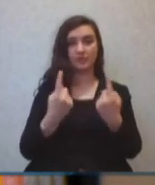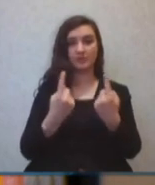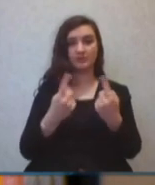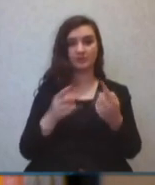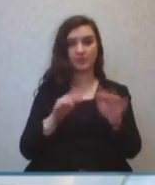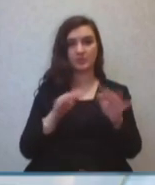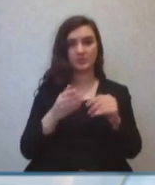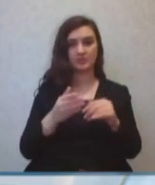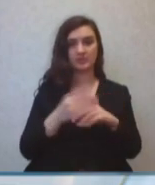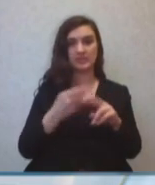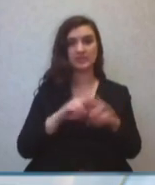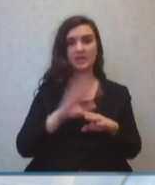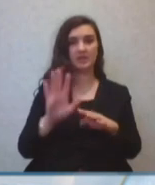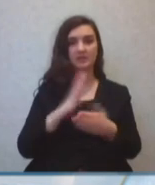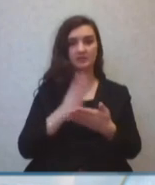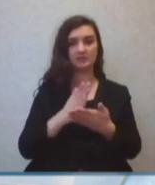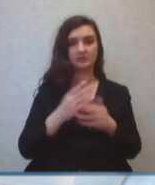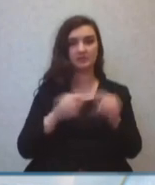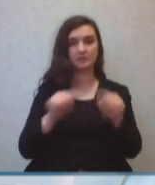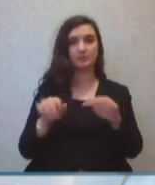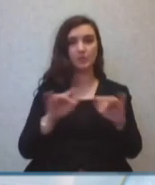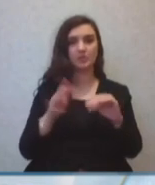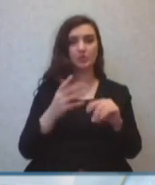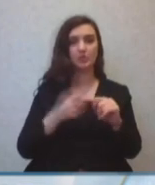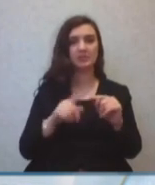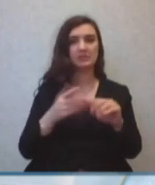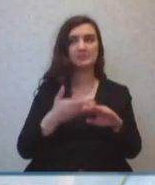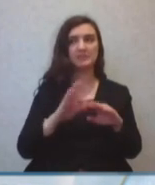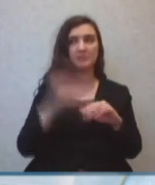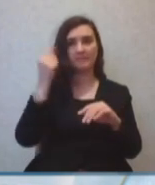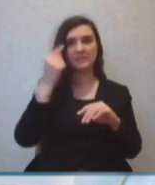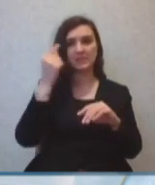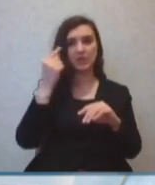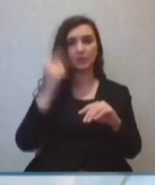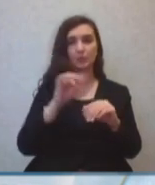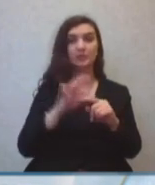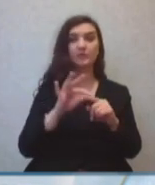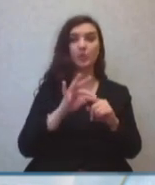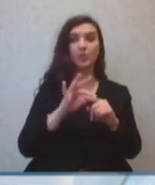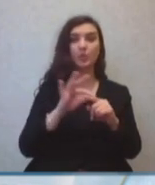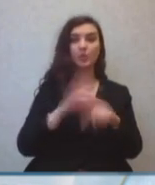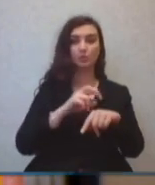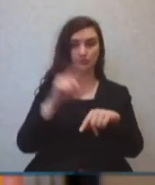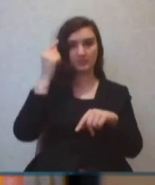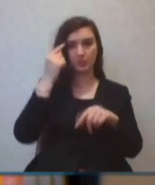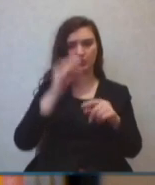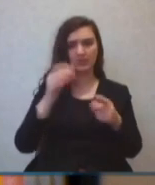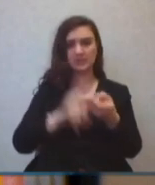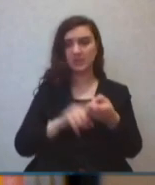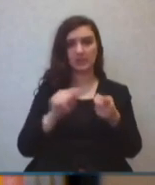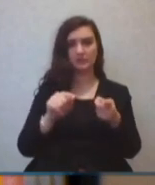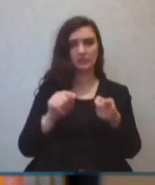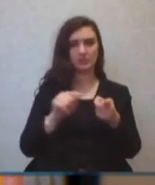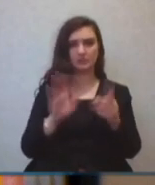ჩვეულებრივი პროცესი. ეს არ არის ის პროცესი, რომელიც მძიმე ფსიქიატრიულ ან ნევროლოგიურ პათოლოგიასთან შეიძლება